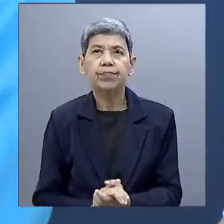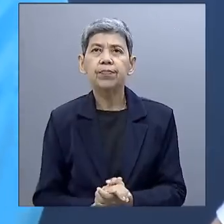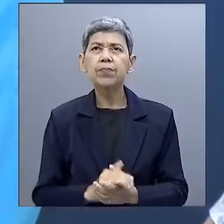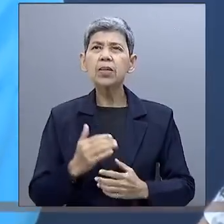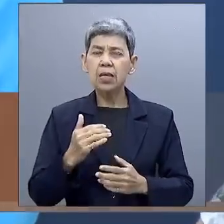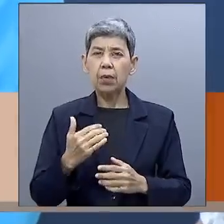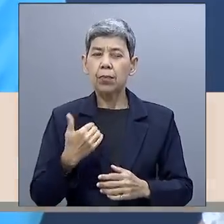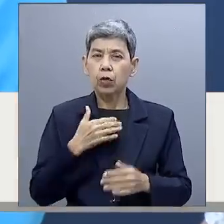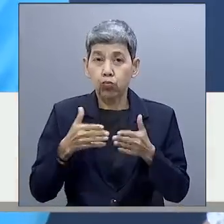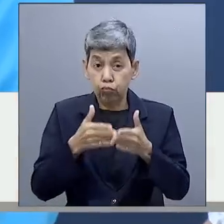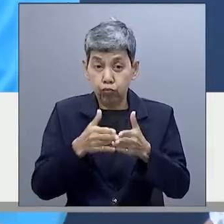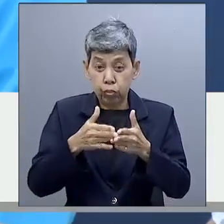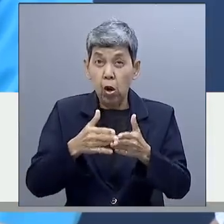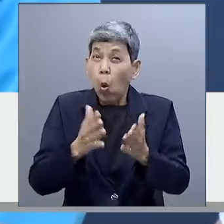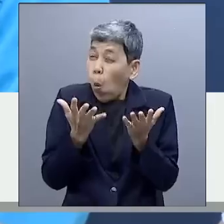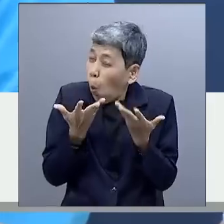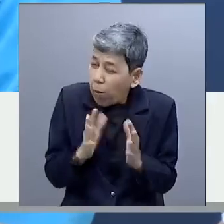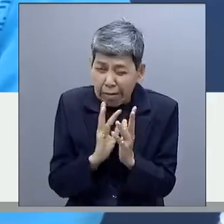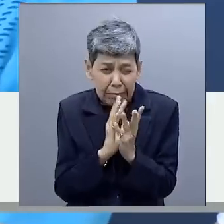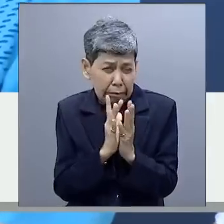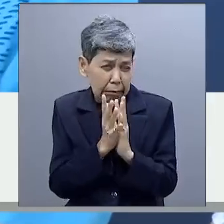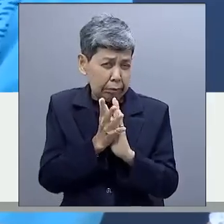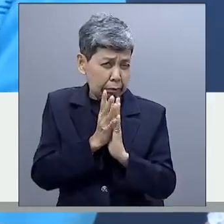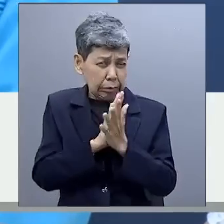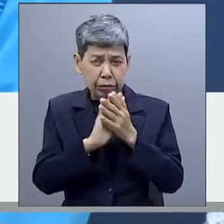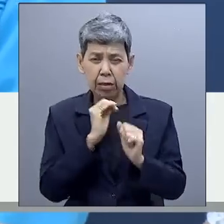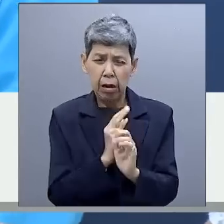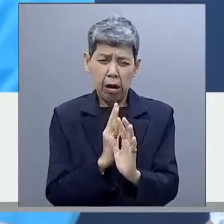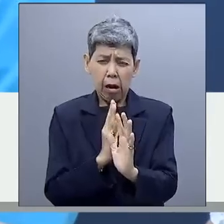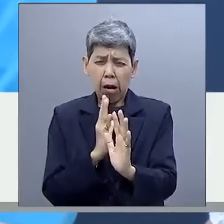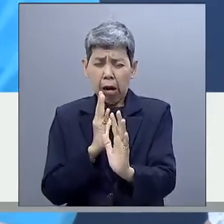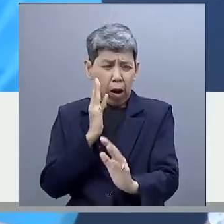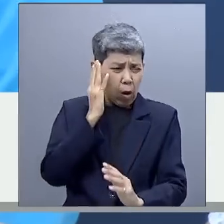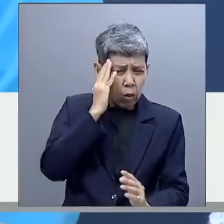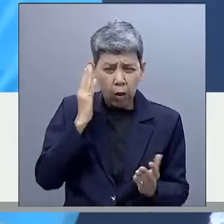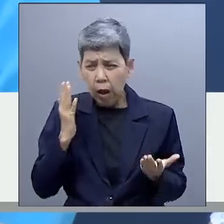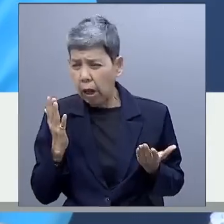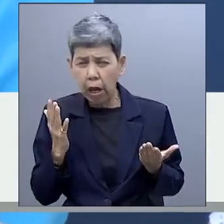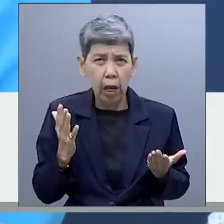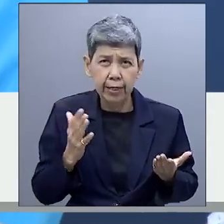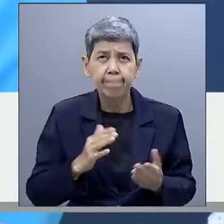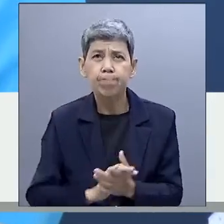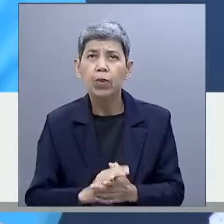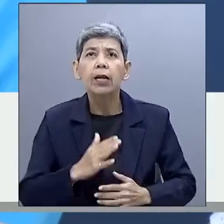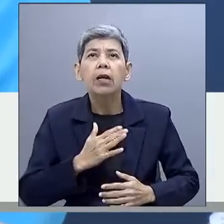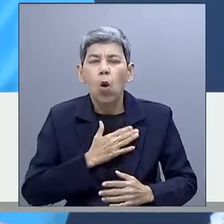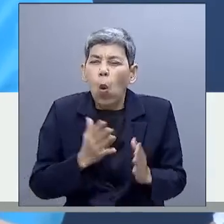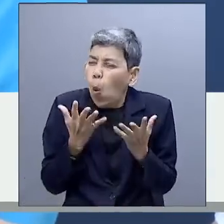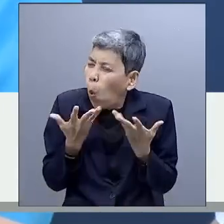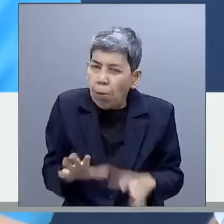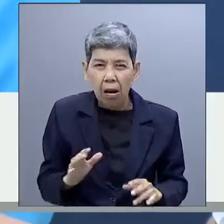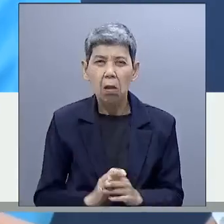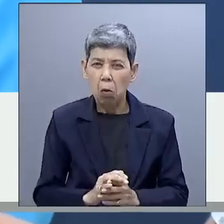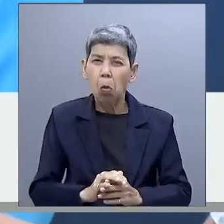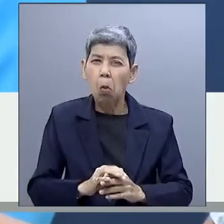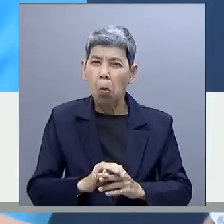ตอนขึ้นเรือครับผมว่าคนมันแน่นมากแล้วทีนี้ก็ต่อแถวการหาที่พักกันด้วยกับคนมันแน่นเป็นพัน